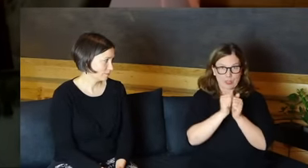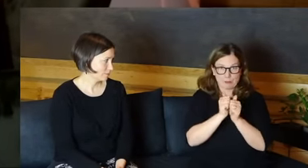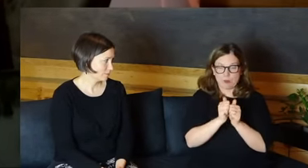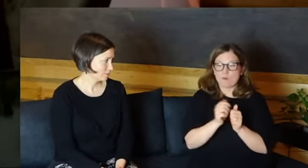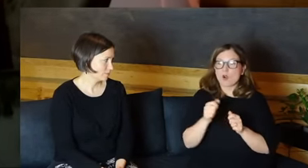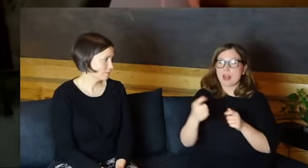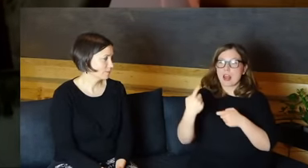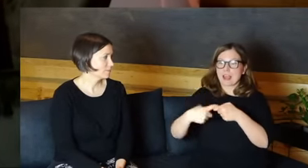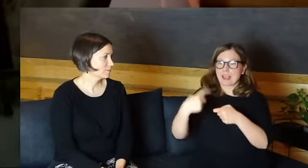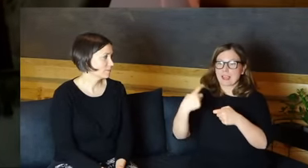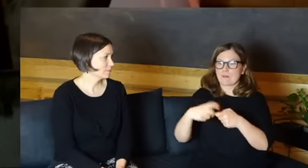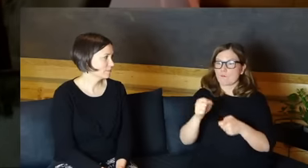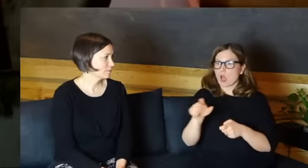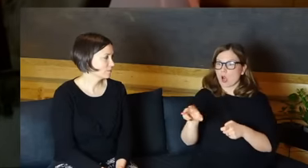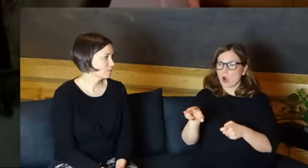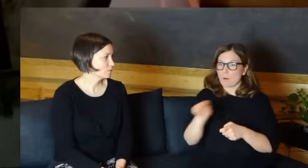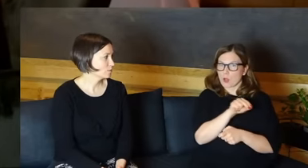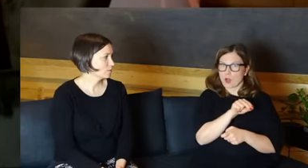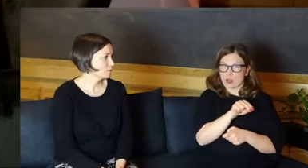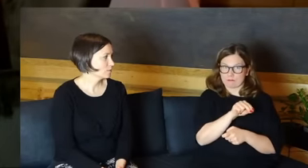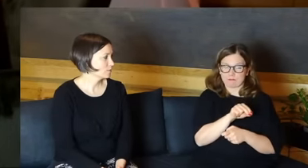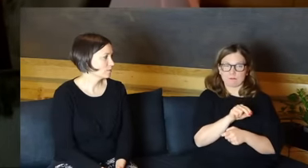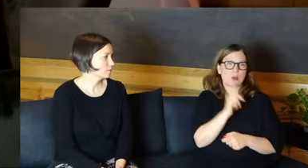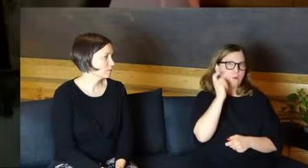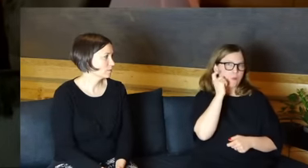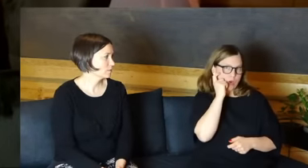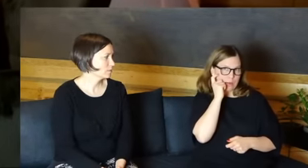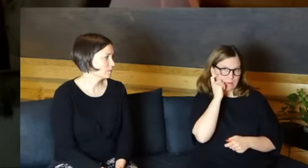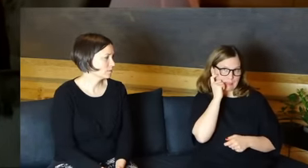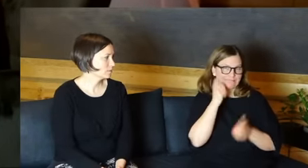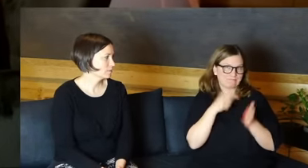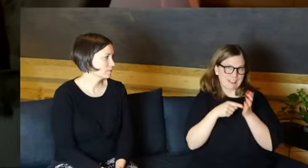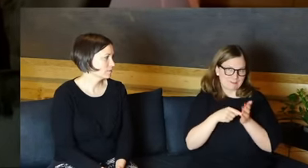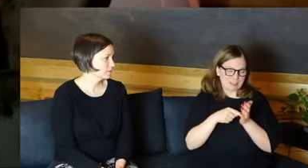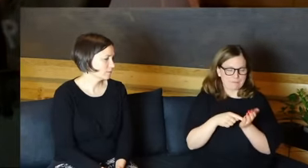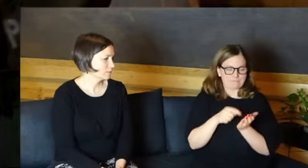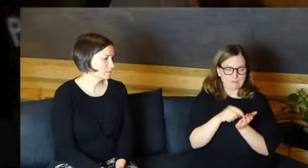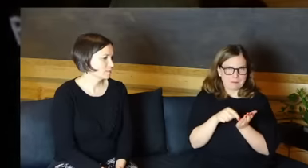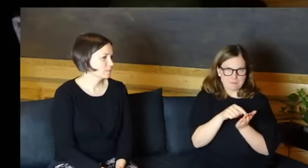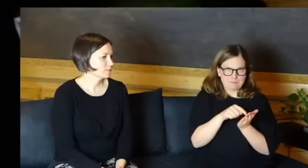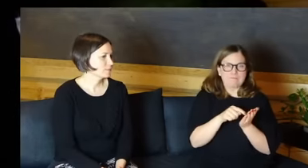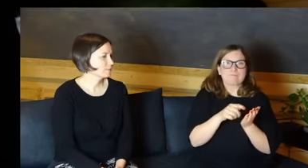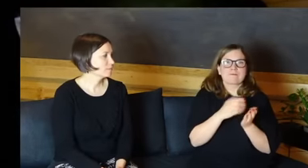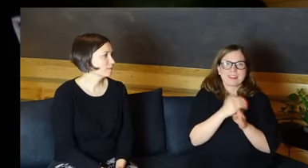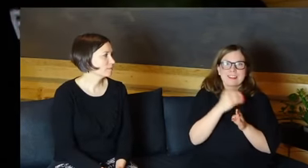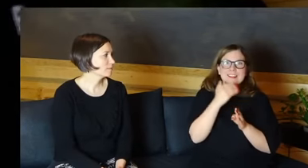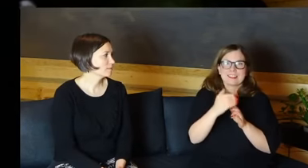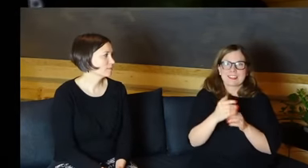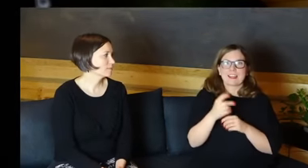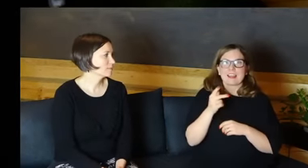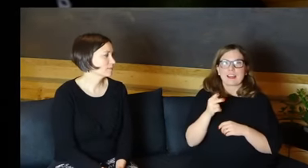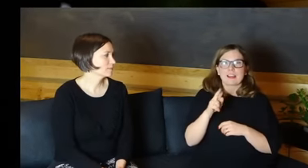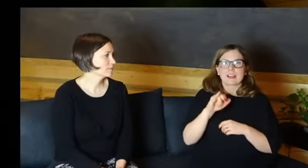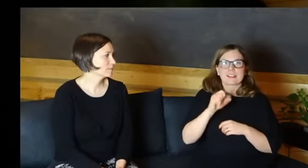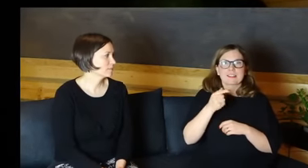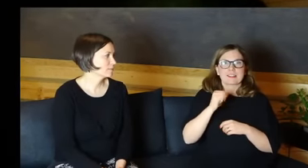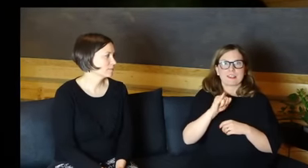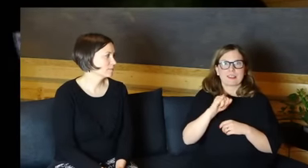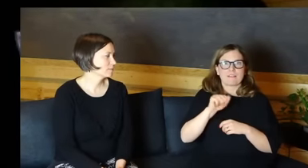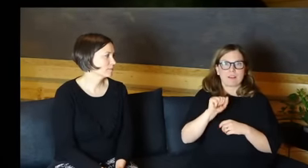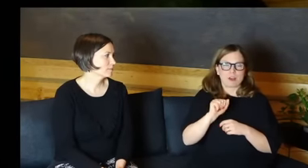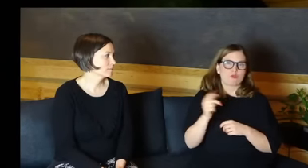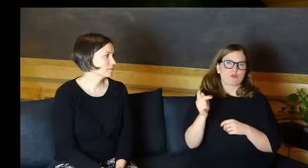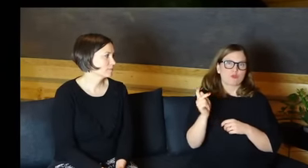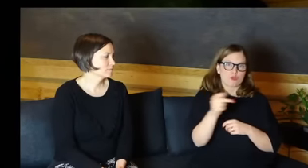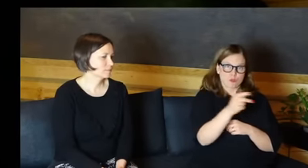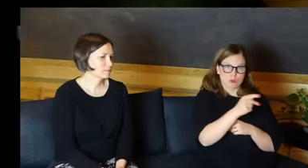kopioida vaikka puhelimelle, ja sitten Kristiina läpikäy näitä kysymyksiä, ja te siellä omissa